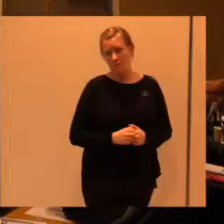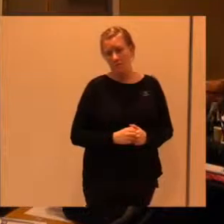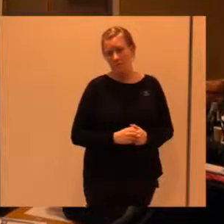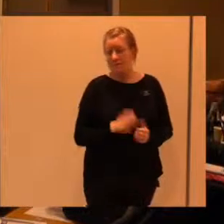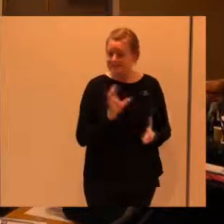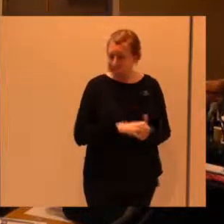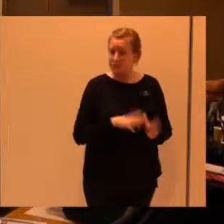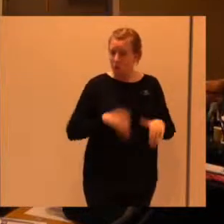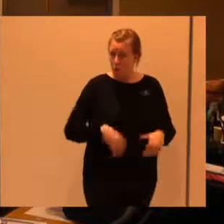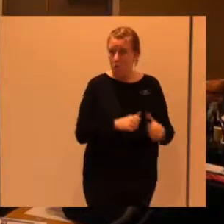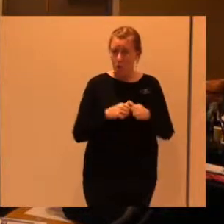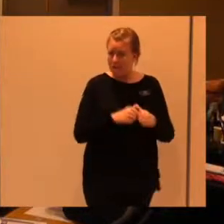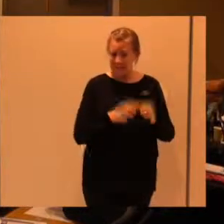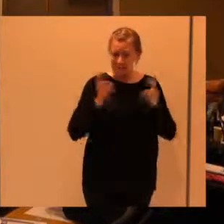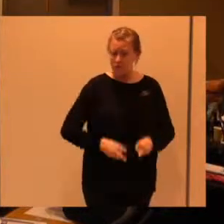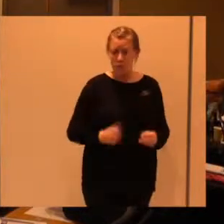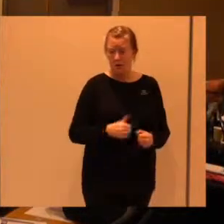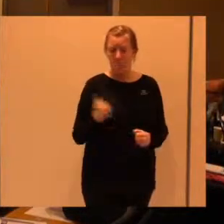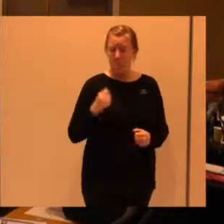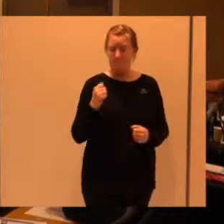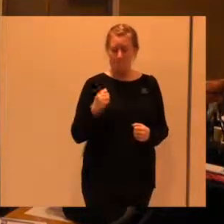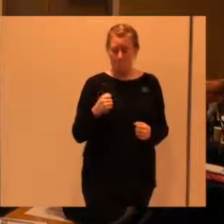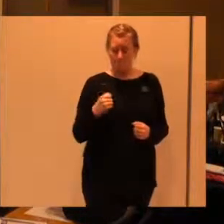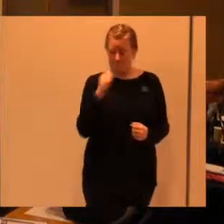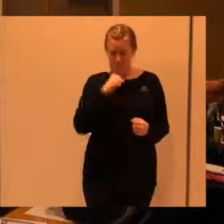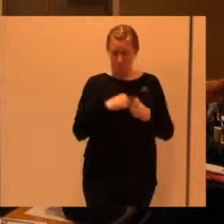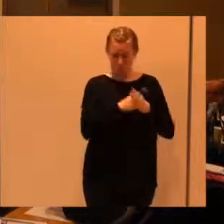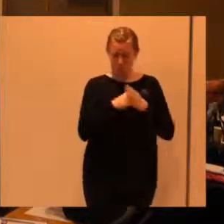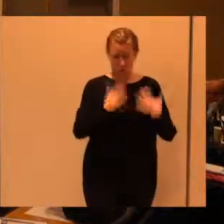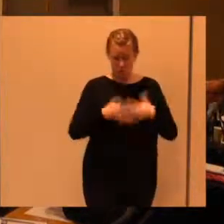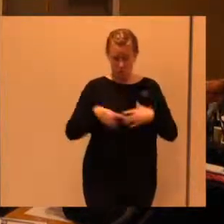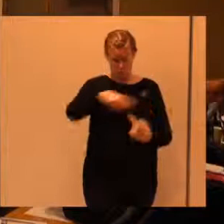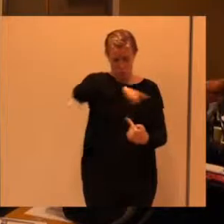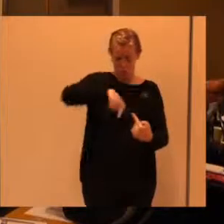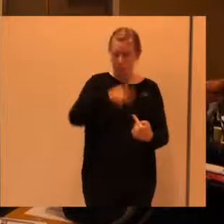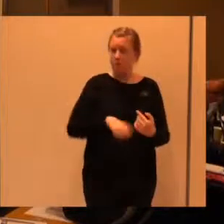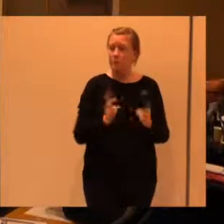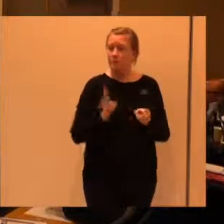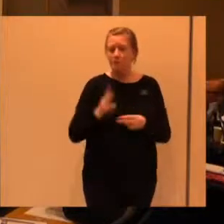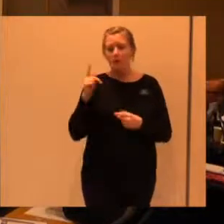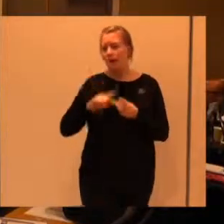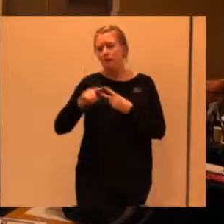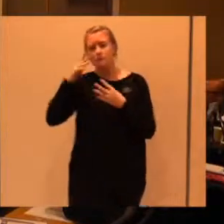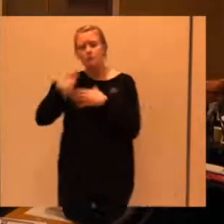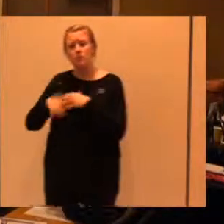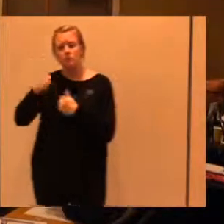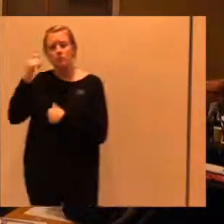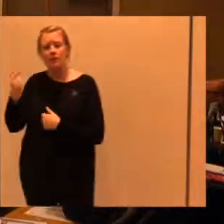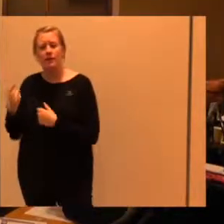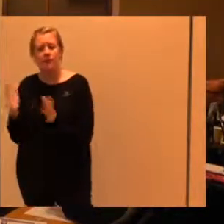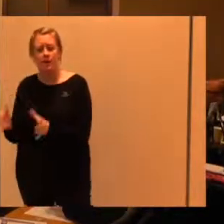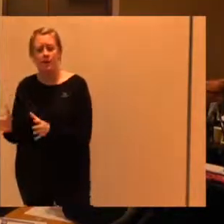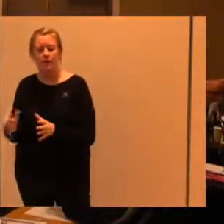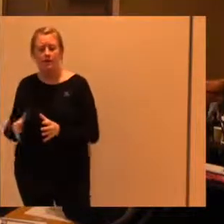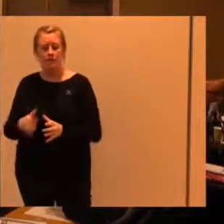Samhället har organiserat en massa stödfunktioner runt honom. Och så är det runt alla människor som har psykiska svårigheter